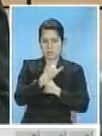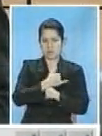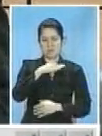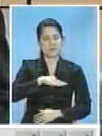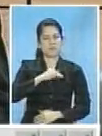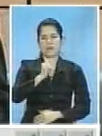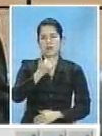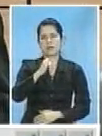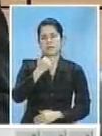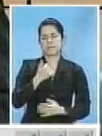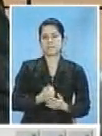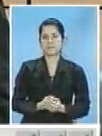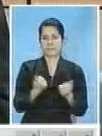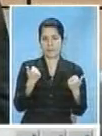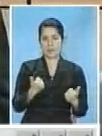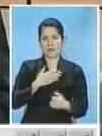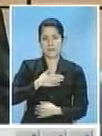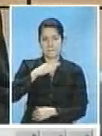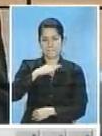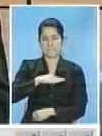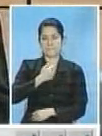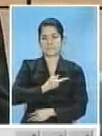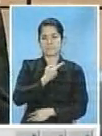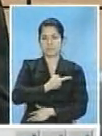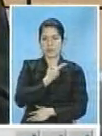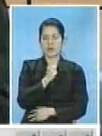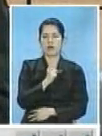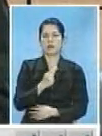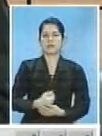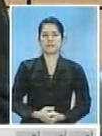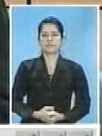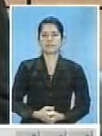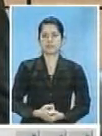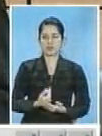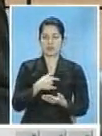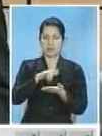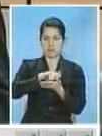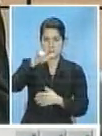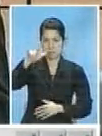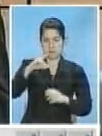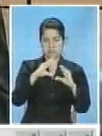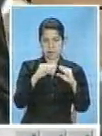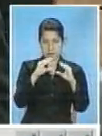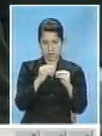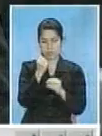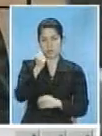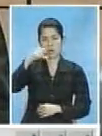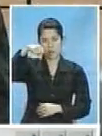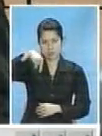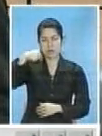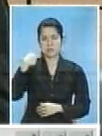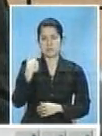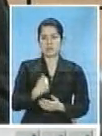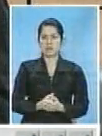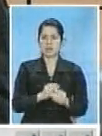แล้วผมเรียนครับผมดีใจมากครับฝากท่านประธานไปถึงท่านนายกที่ท่านไม่ไปประชุมที่เอเปคครับไม่ใช่ที่เพราะว่าท่านจะอยู่ช่วยน้ำท่วม